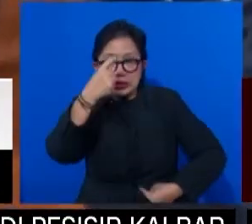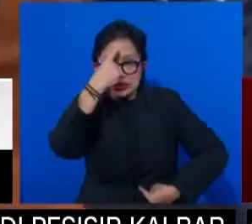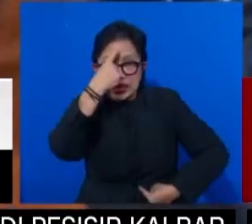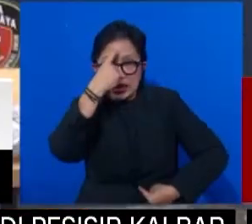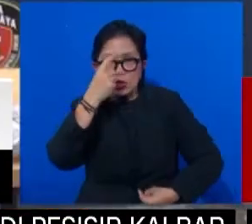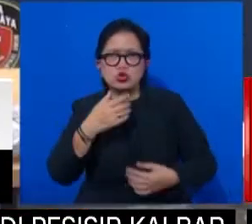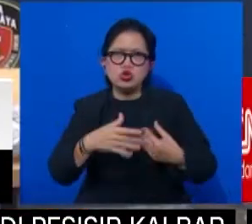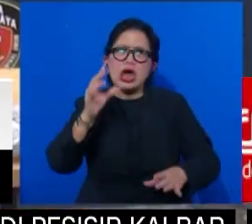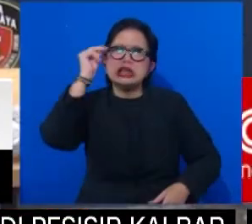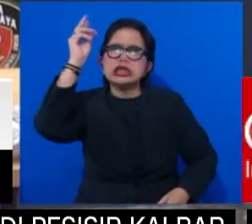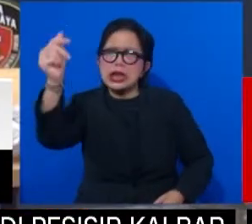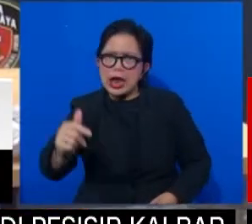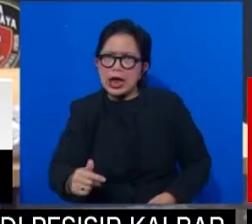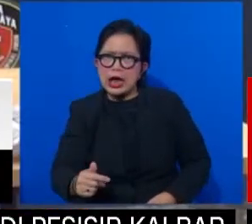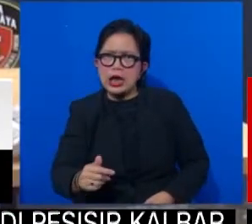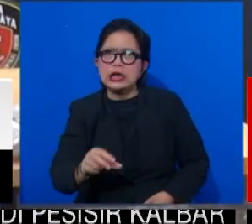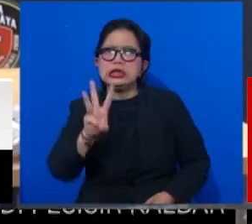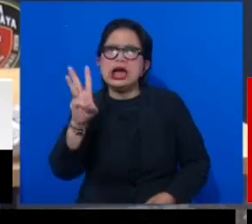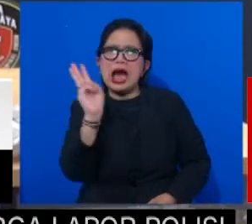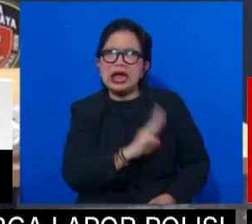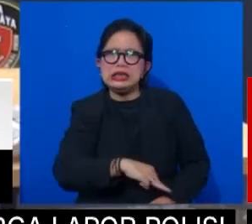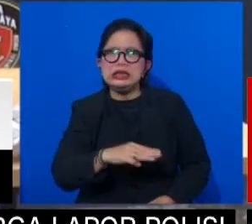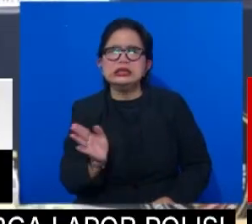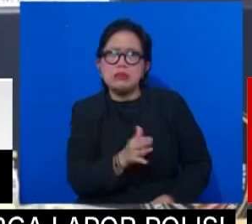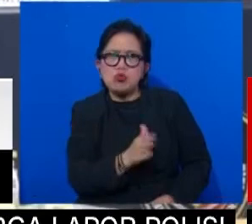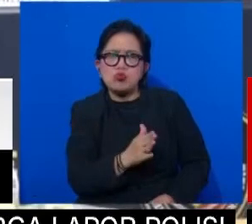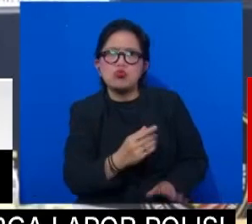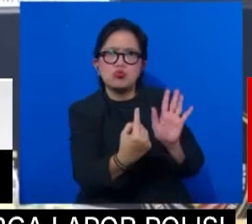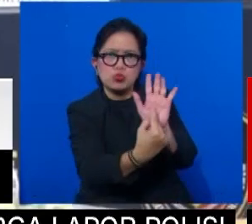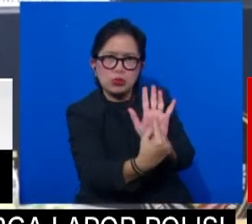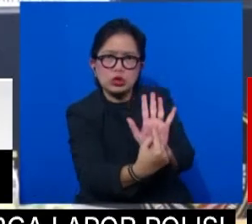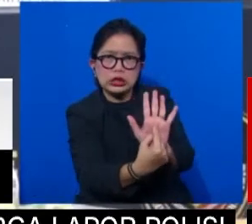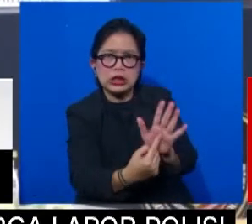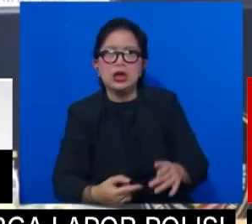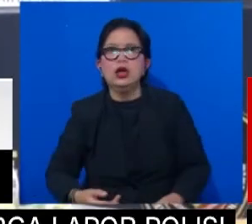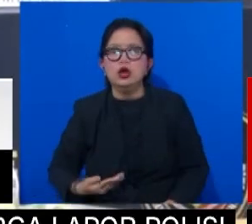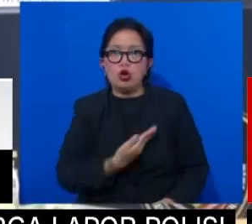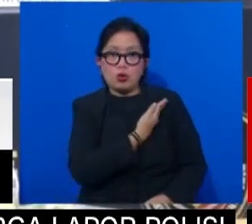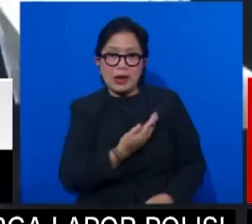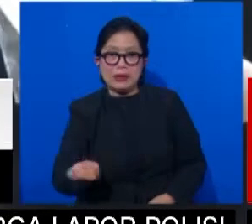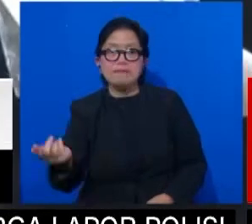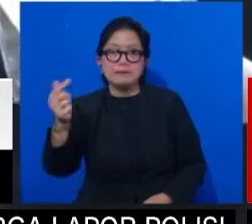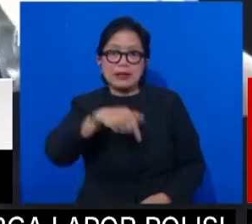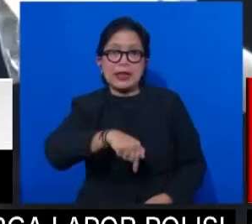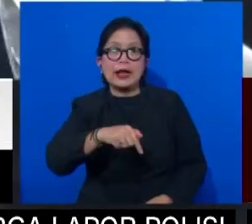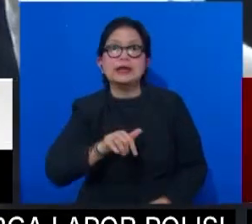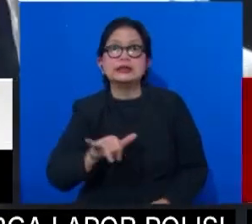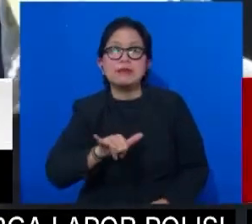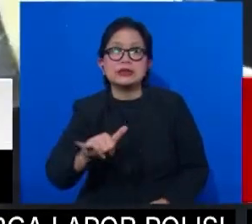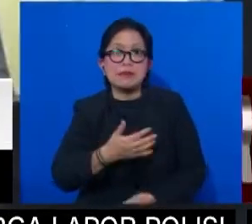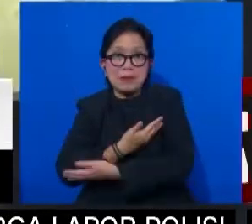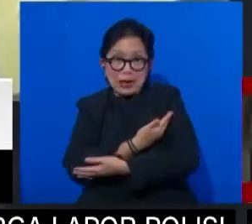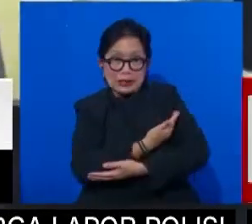telah merencanakan pembunuhan sejak 3 hari sebelumnya yang terbukti saat korban yang datang dengan anak balitanya langsung